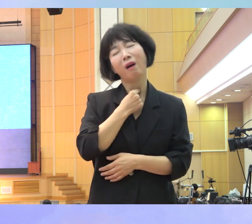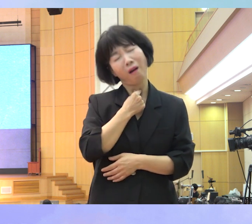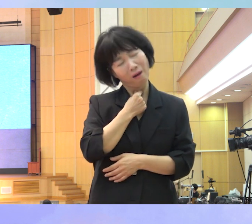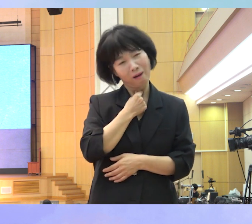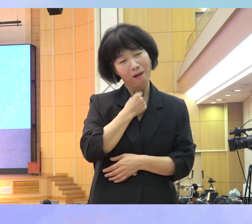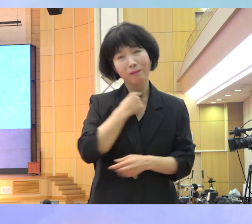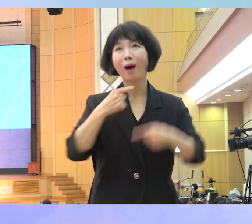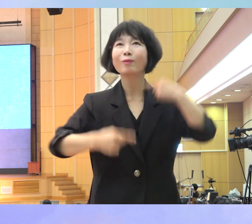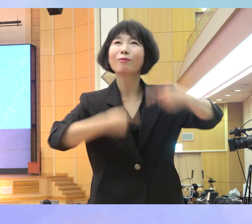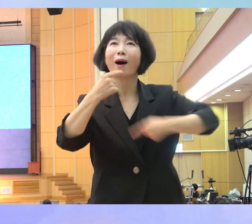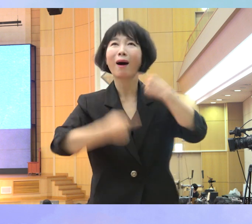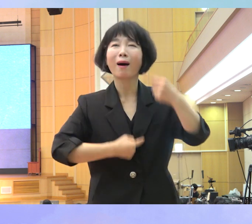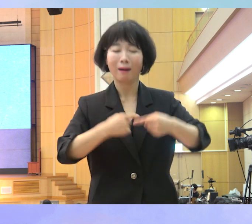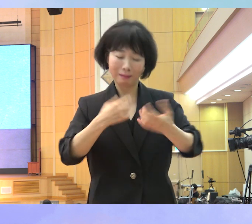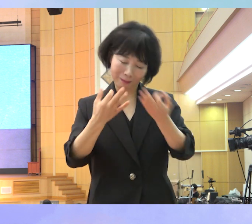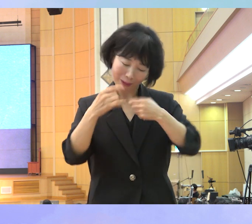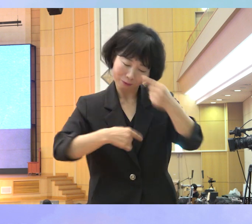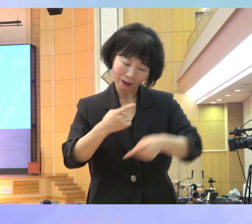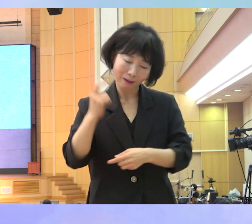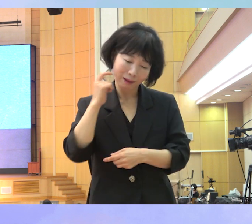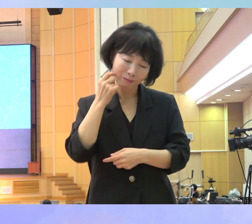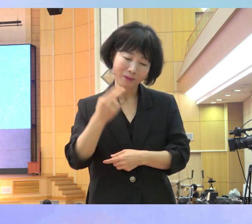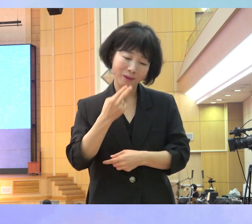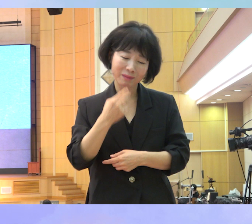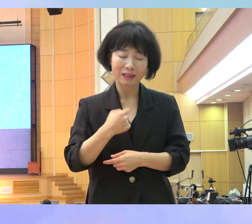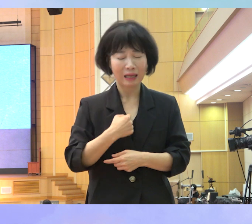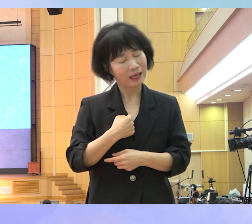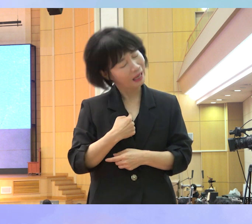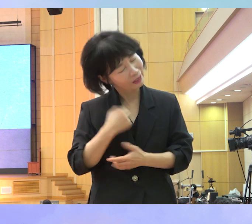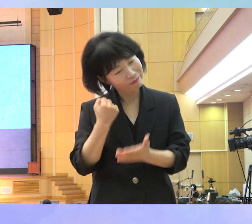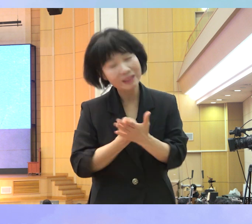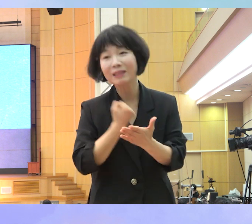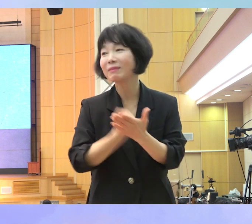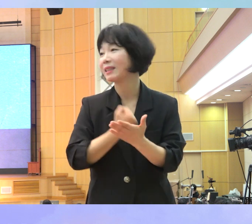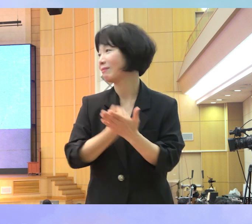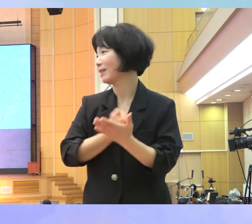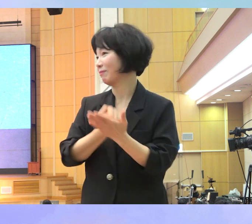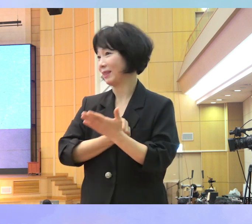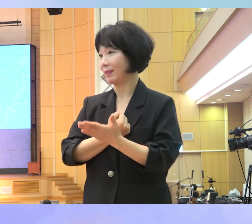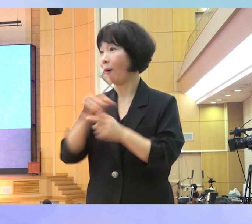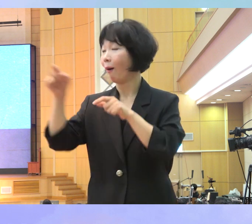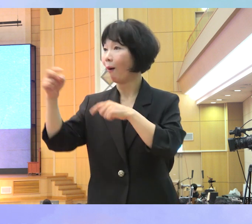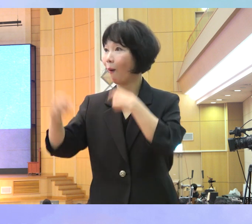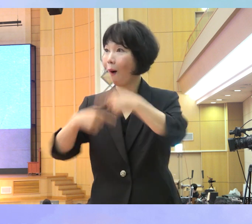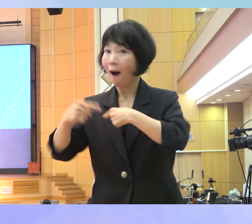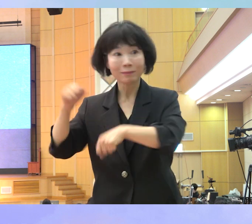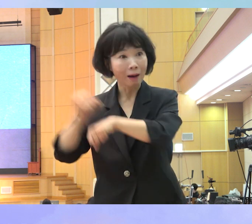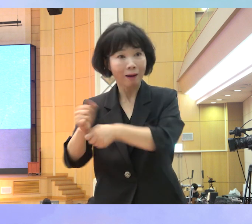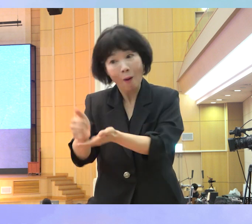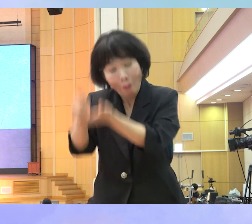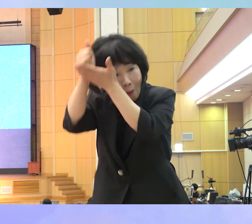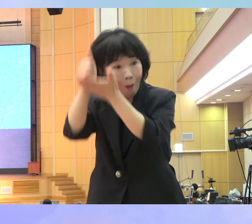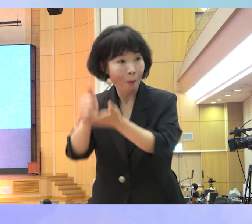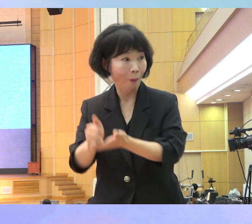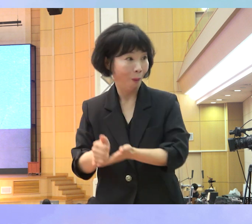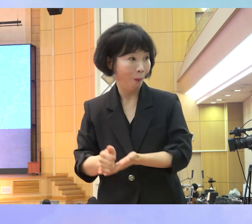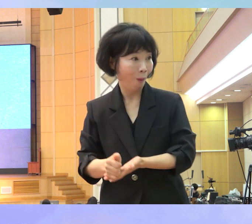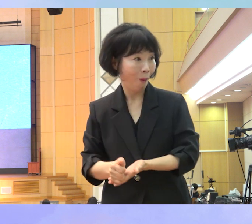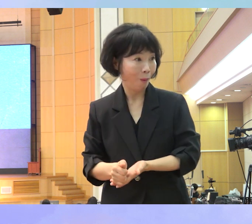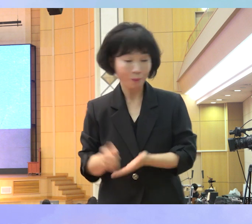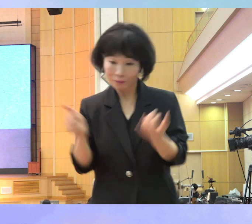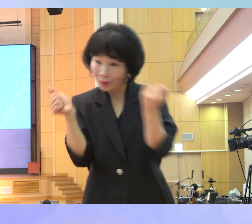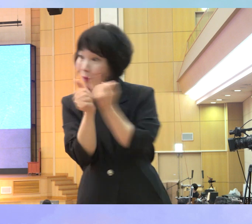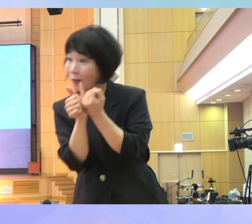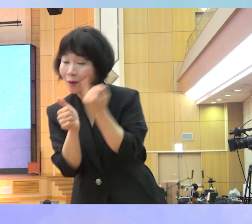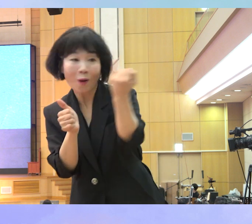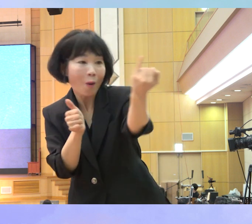나도 아예 처음에 결혼할 때부터 좀 존대를 평생 사용했으면 어땠을까, 이런 아쉬움이